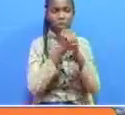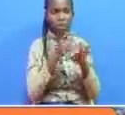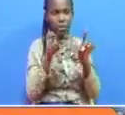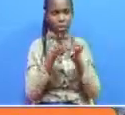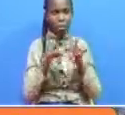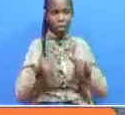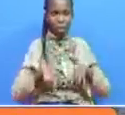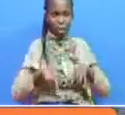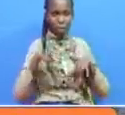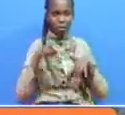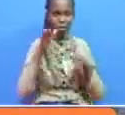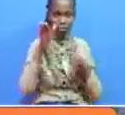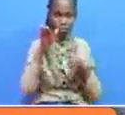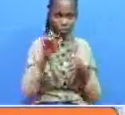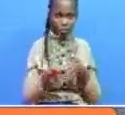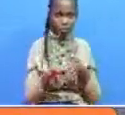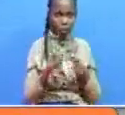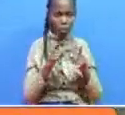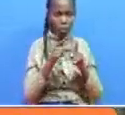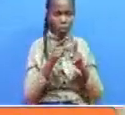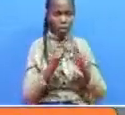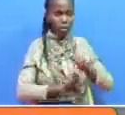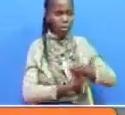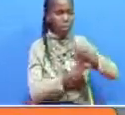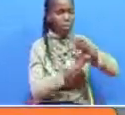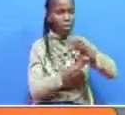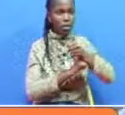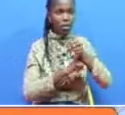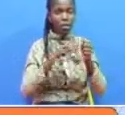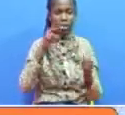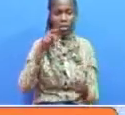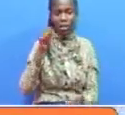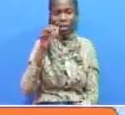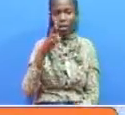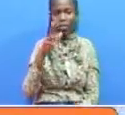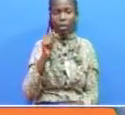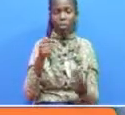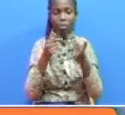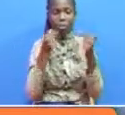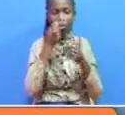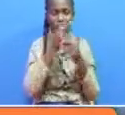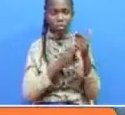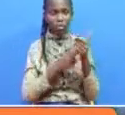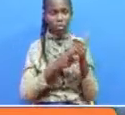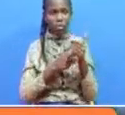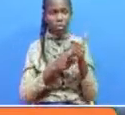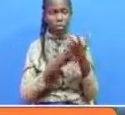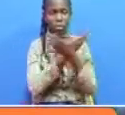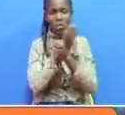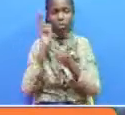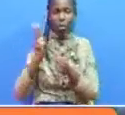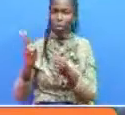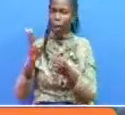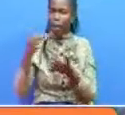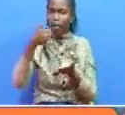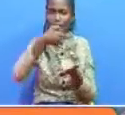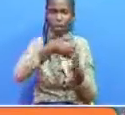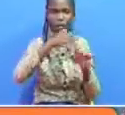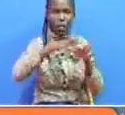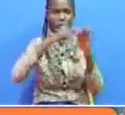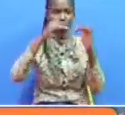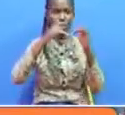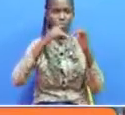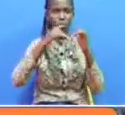ya mikele ideya. Ndolelesi ya kwa rambao ni mwenye wake madhakarua, ayitavya vinga ni mwa maike olicha mwusumbi uru kinyata, maundo ni